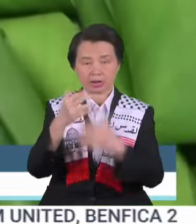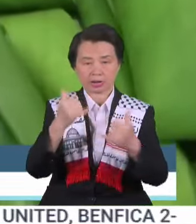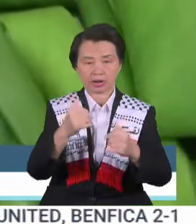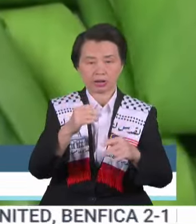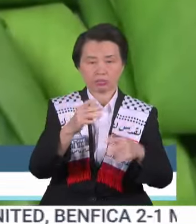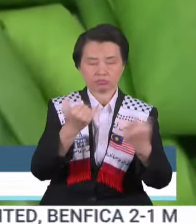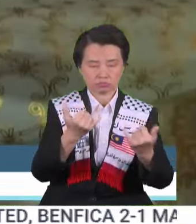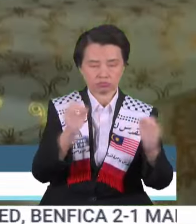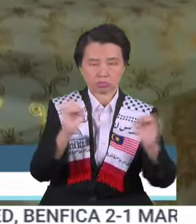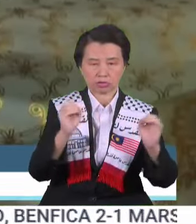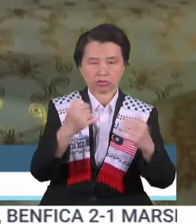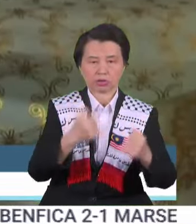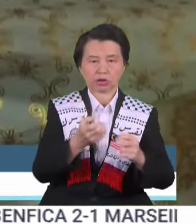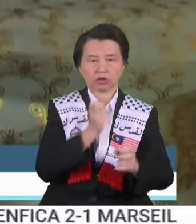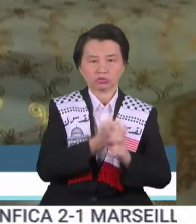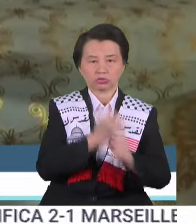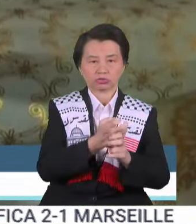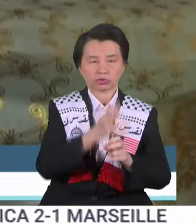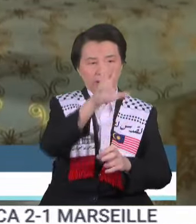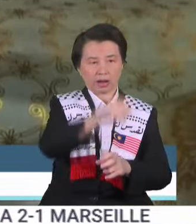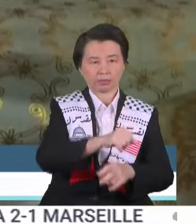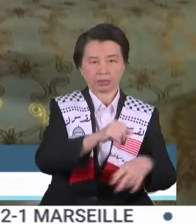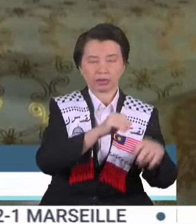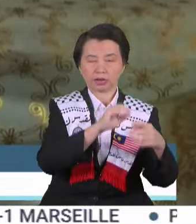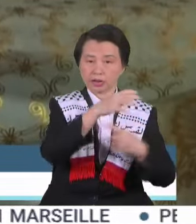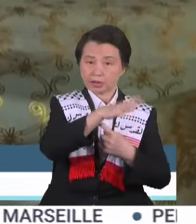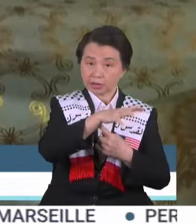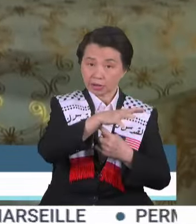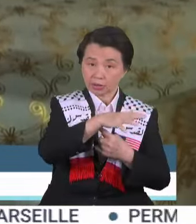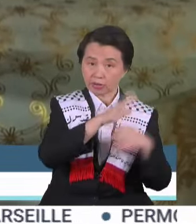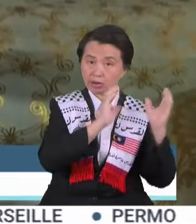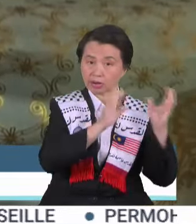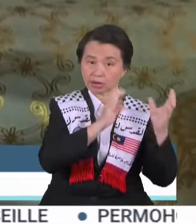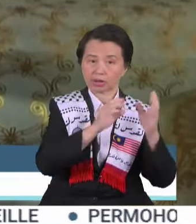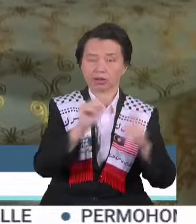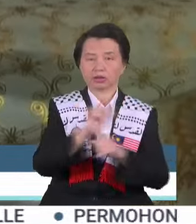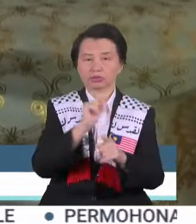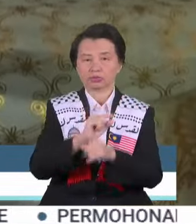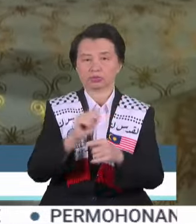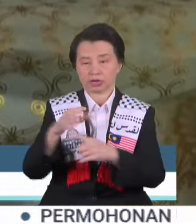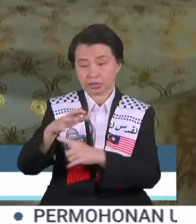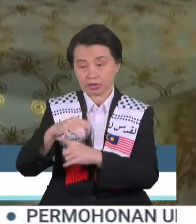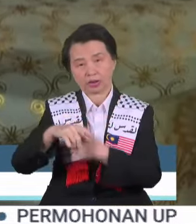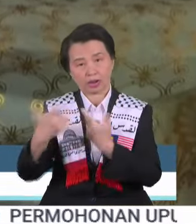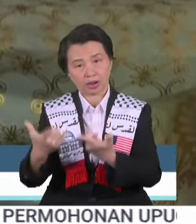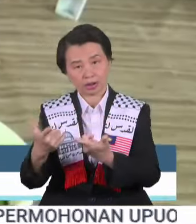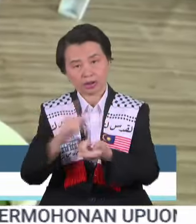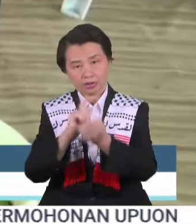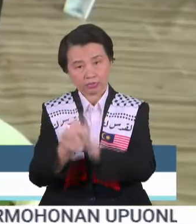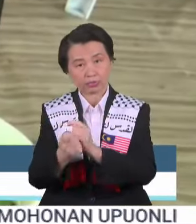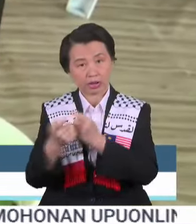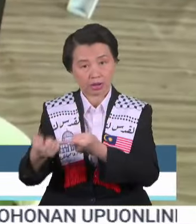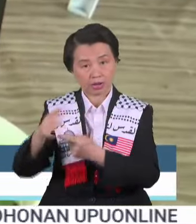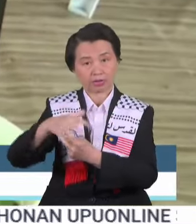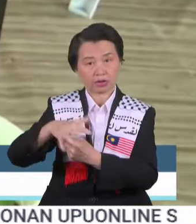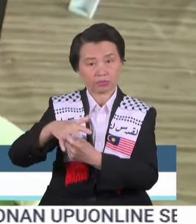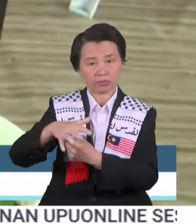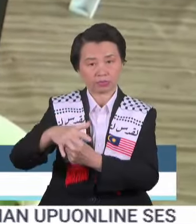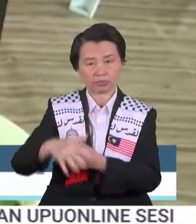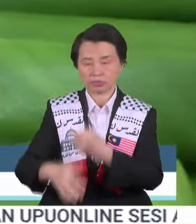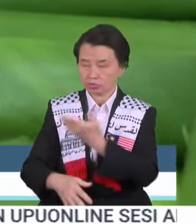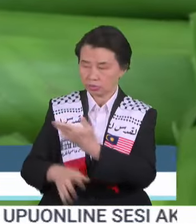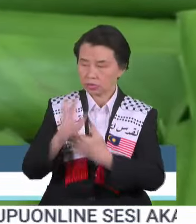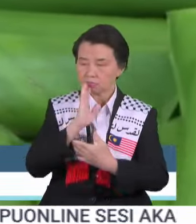ini memandangkan susah ambil daun kelapa, jadi pakai daun ngirik. Itu sebabnya bertukar daun. Jelas